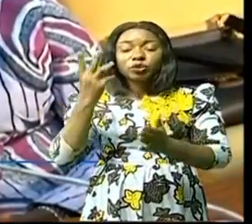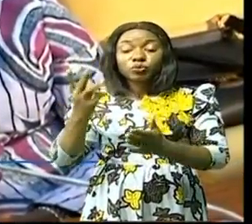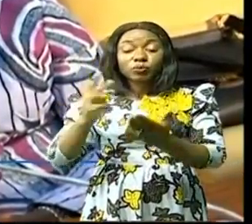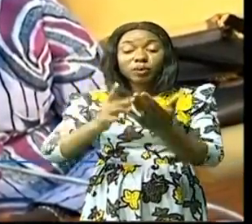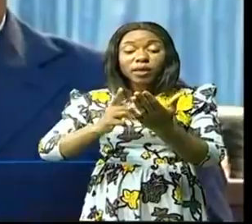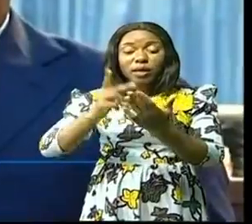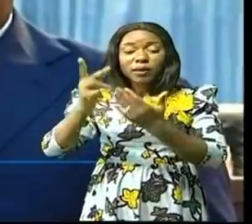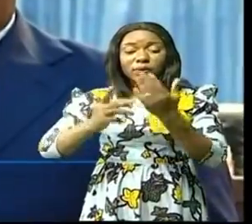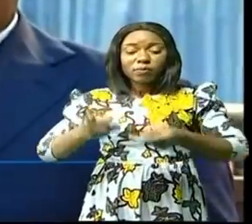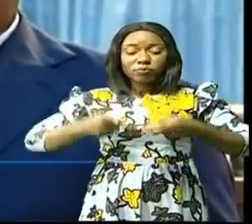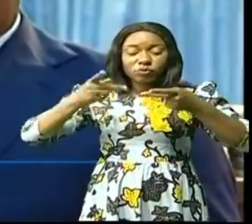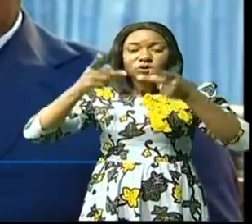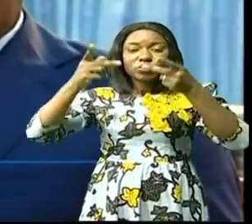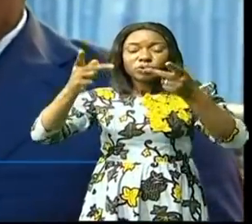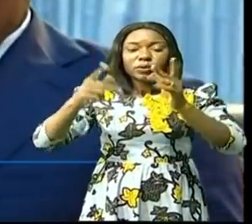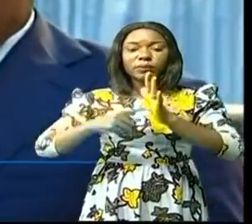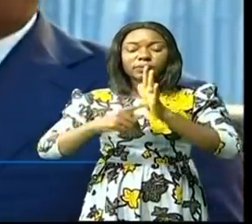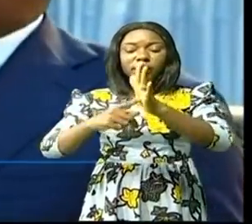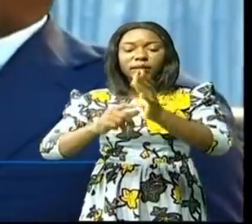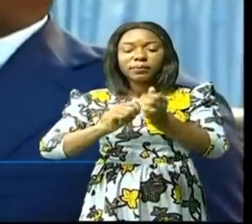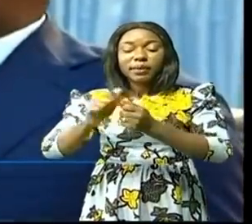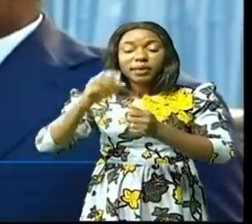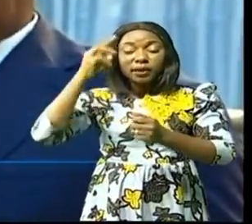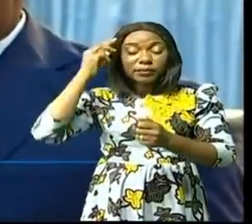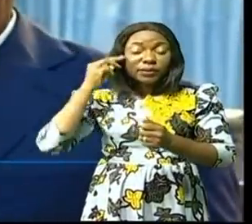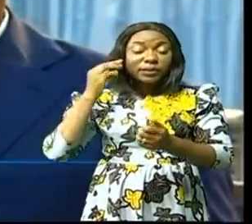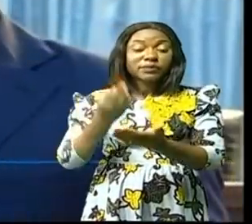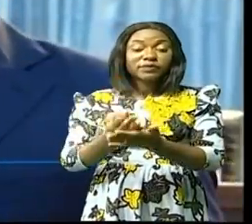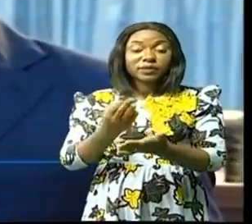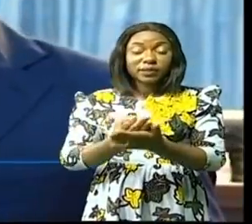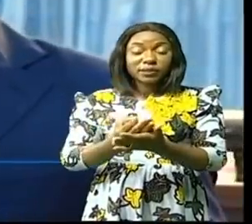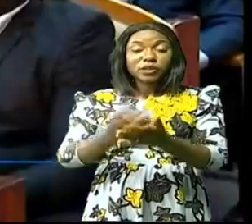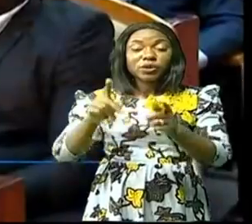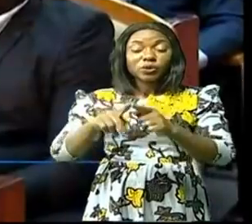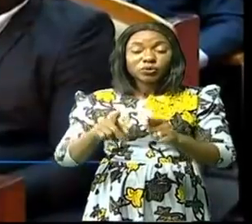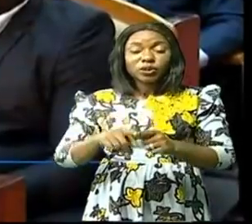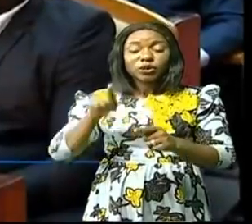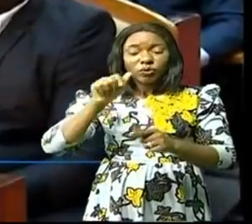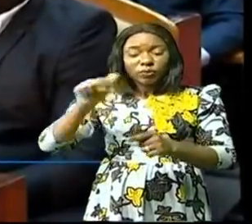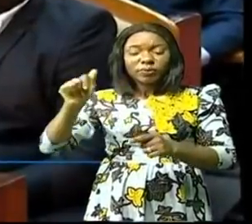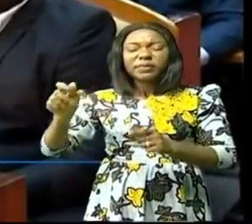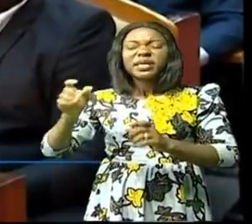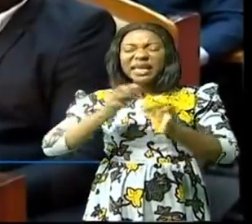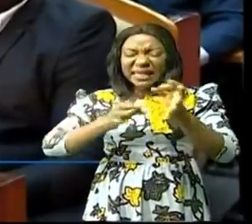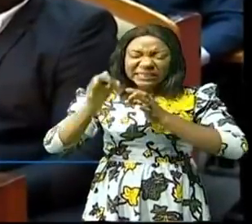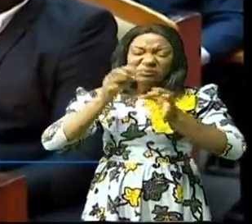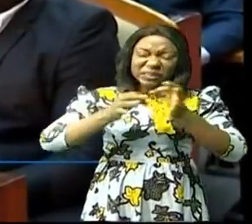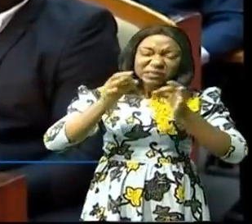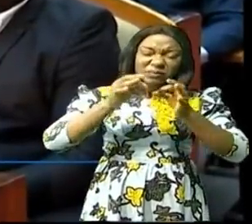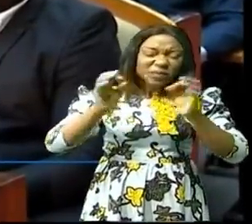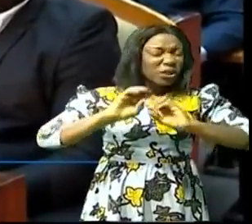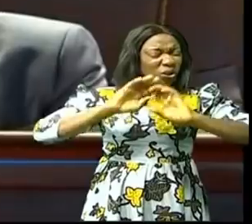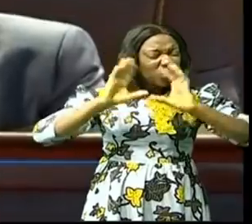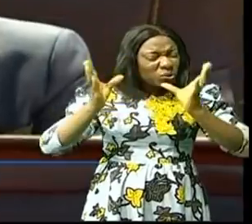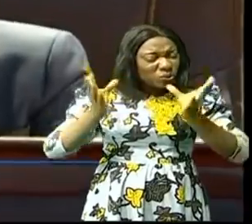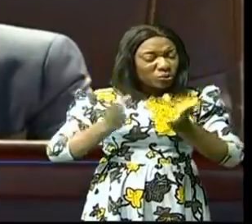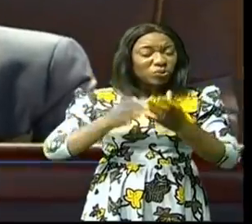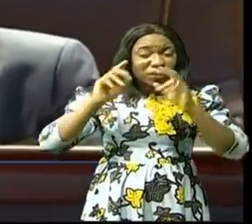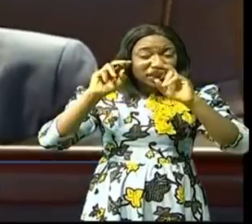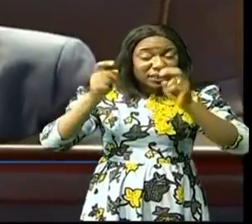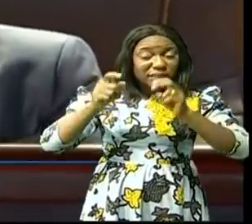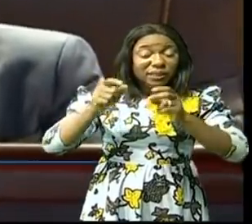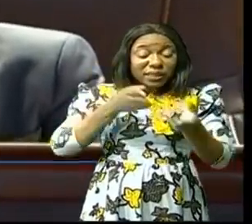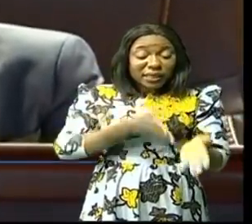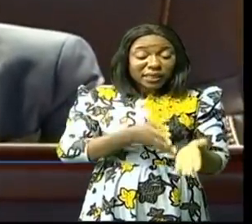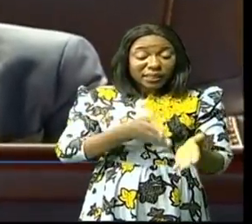loi a été présentée par le ministre des Finances Nicolas Kazadi, où il s'est dégagé l'idée que tous ces textes vont